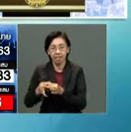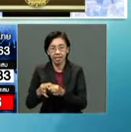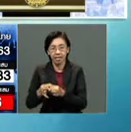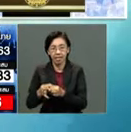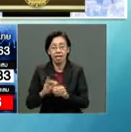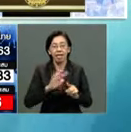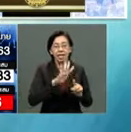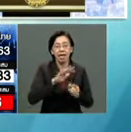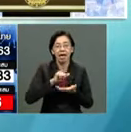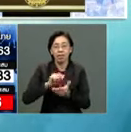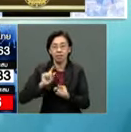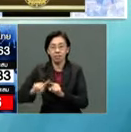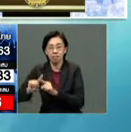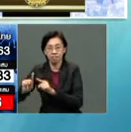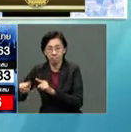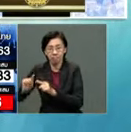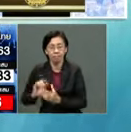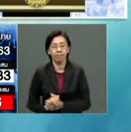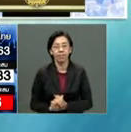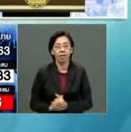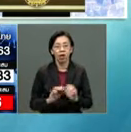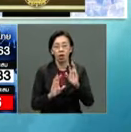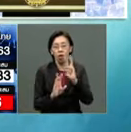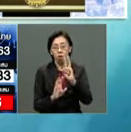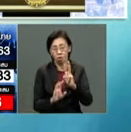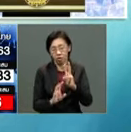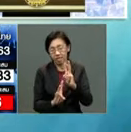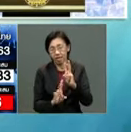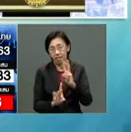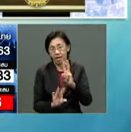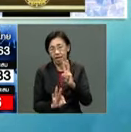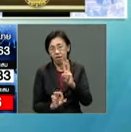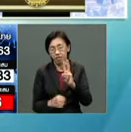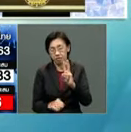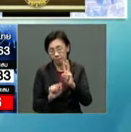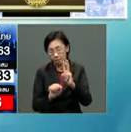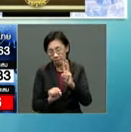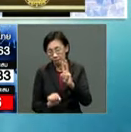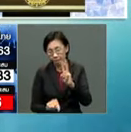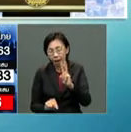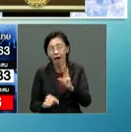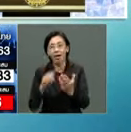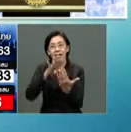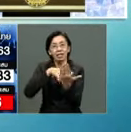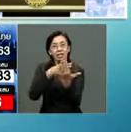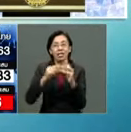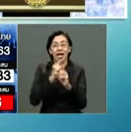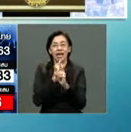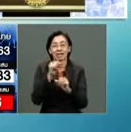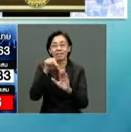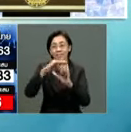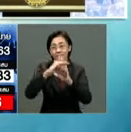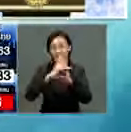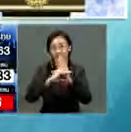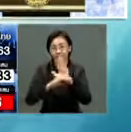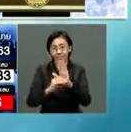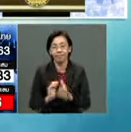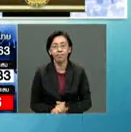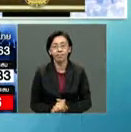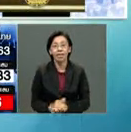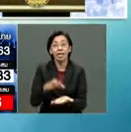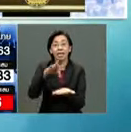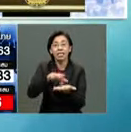การอื่นๆเป็นอันดับ5นะครับที่เหลือก็อย่างที่ว่านี่นะครับก็ต้องขอบพระคุณทุกท่านแล้วมาดูกันครับว่าเช็คอินเข้าไป